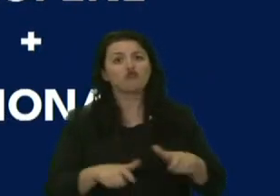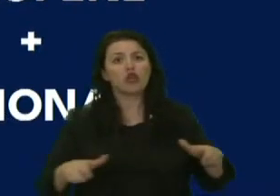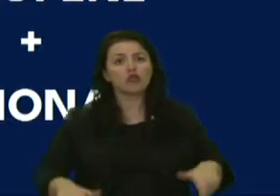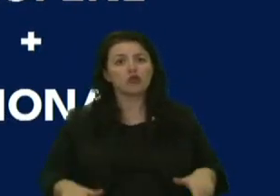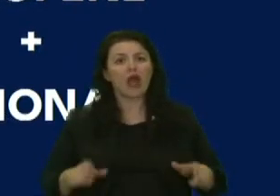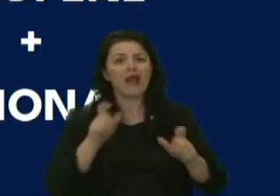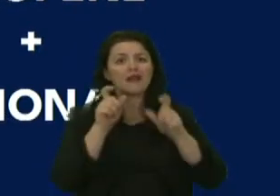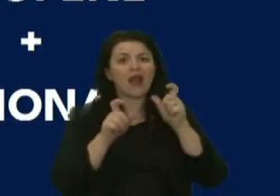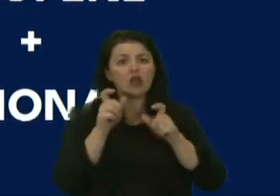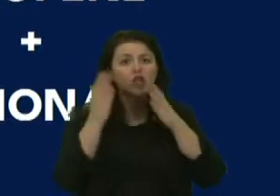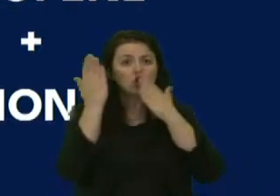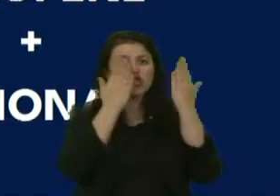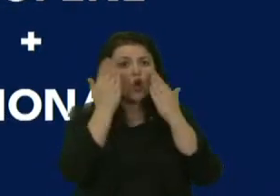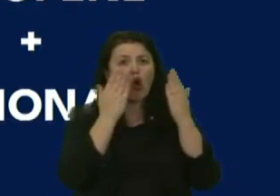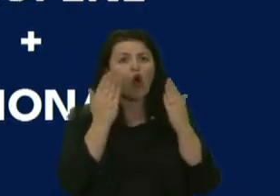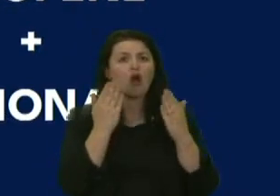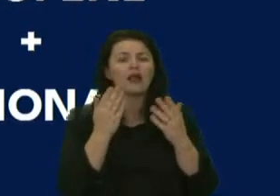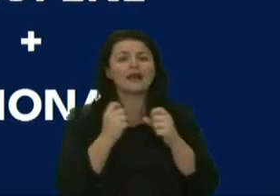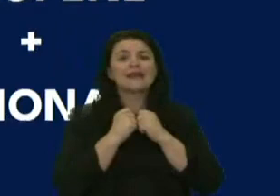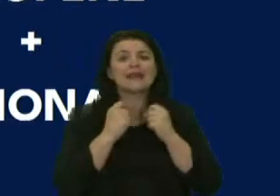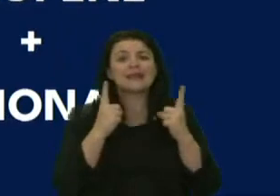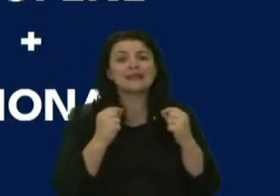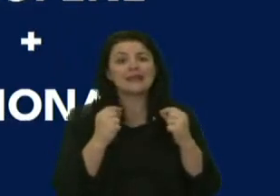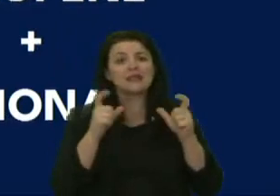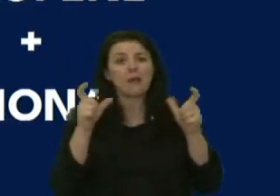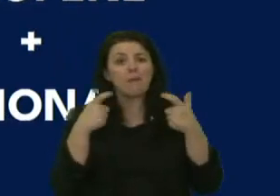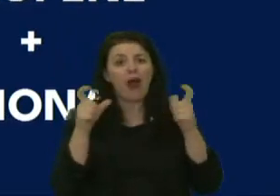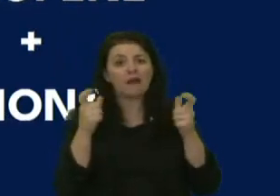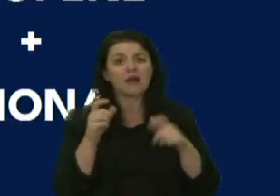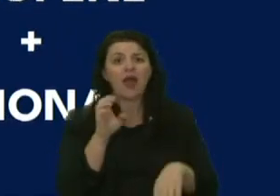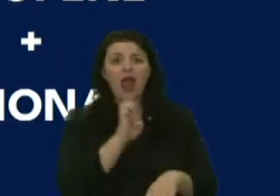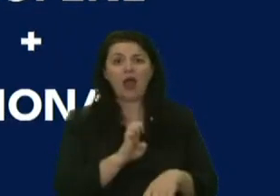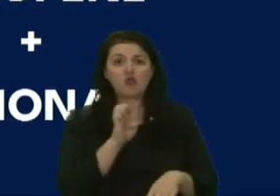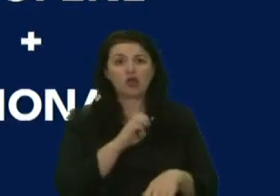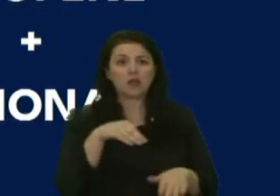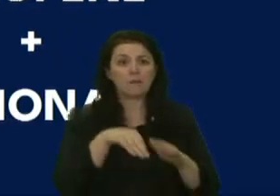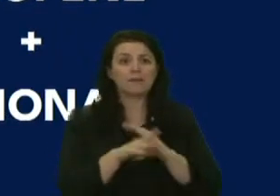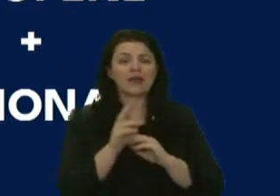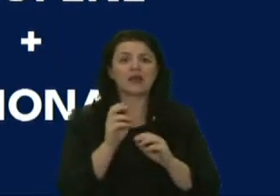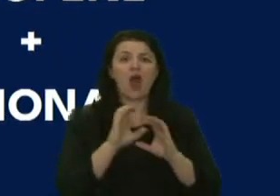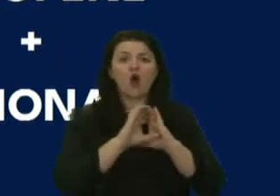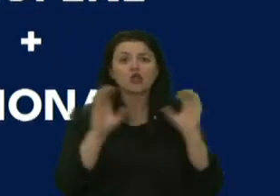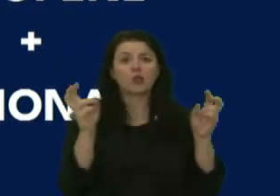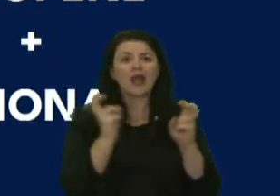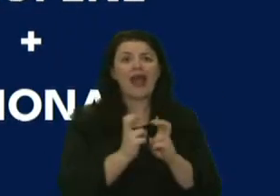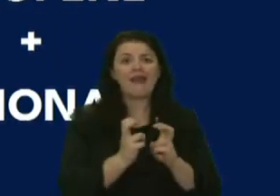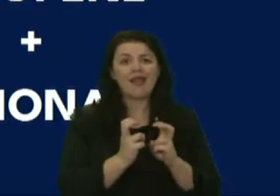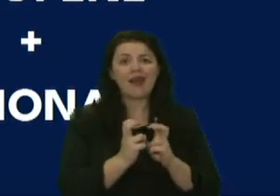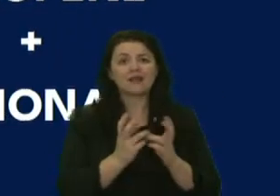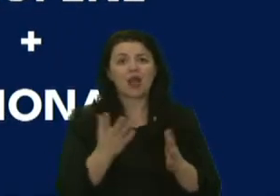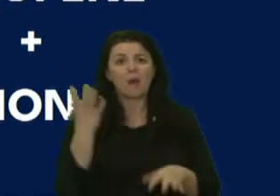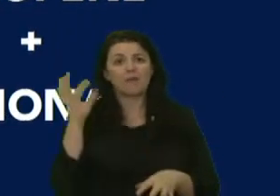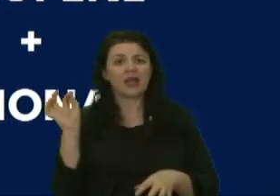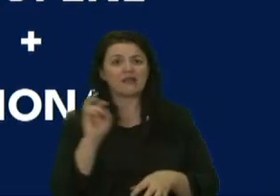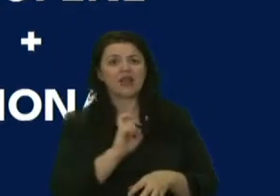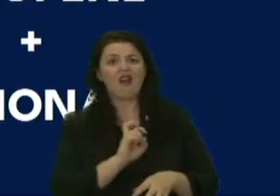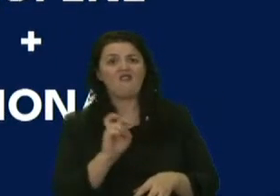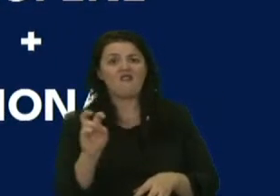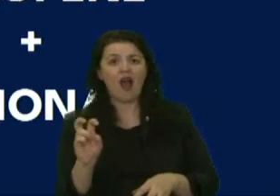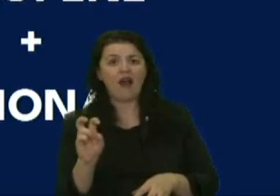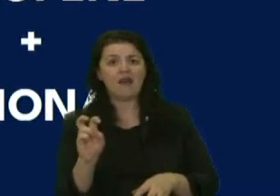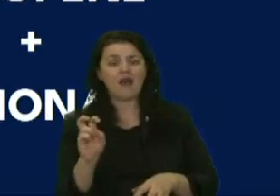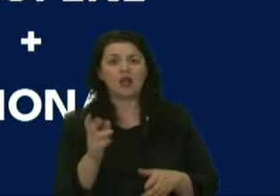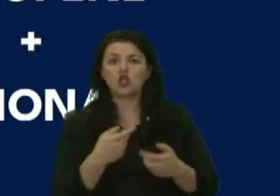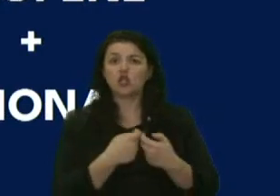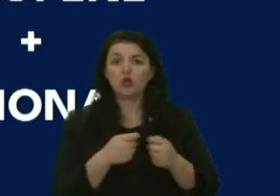creșe în școli în grădinițe în parcuri Europa e prezentă prin autobuzele electrice cumpărate prin alte tramvaie aduse la Cluj prin